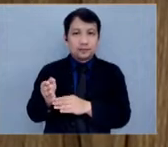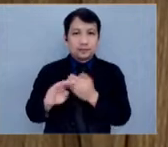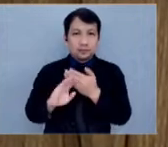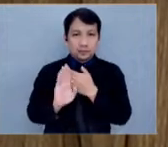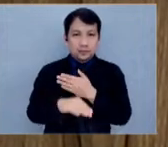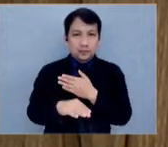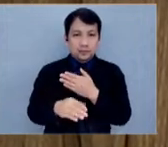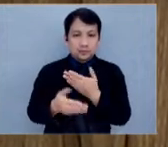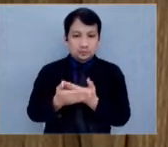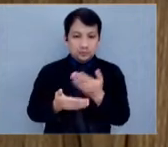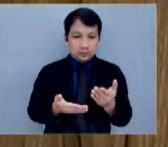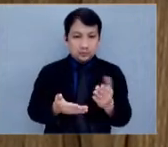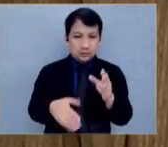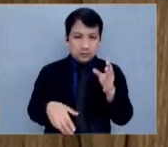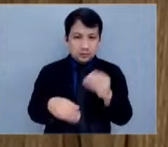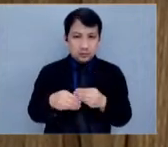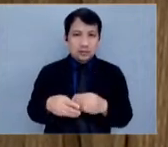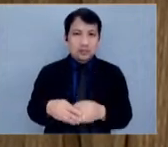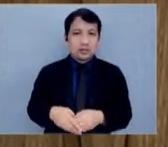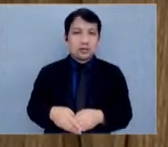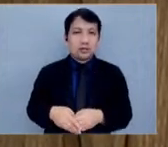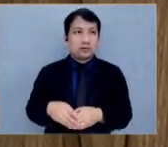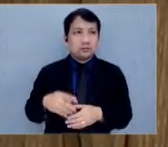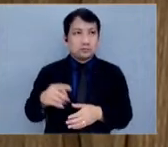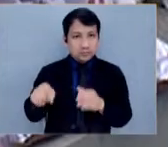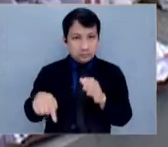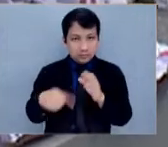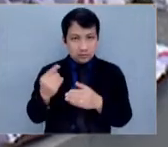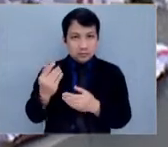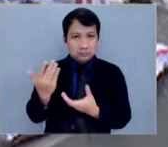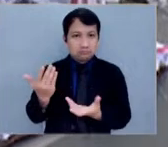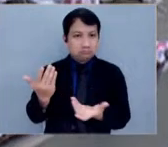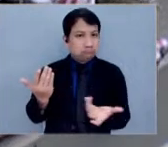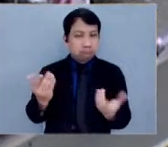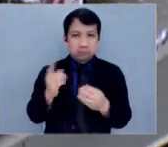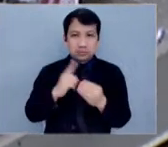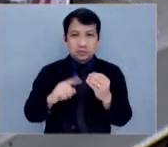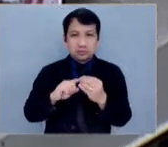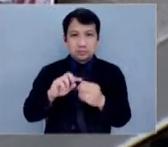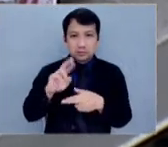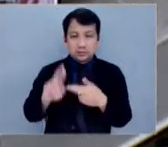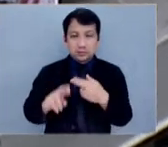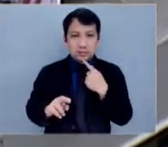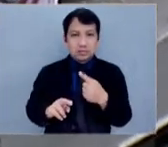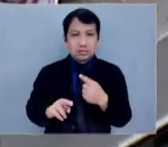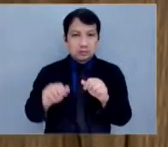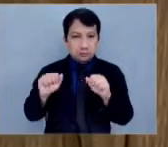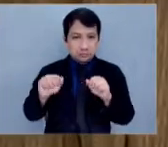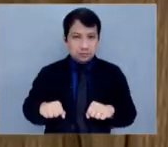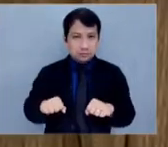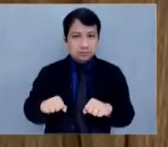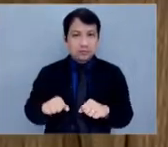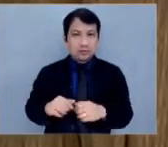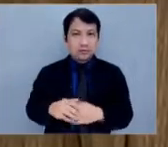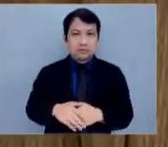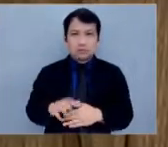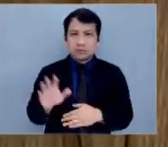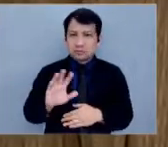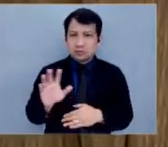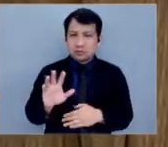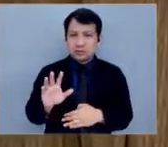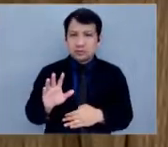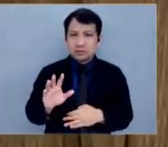nila, no? Once maklear lahat ng rules and pwede na, then that we will do. Hindi naman yan